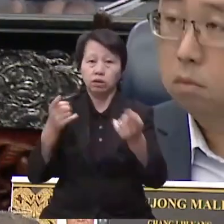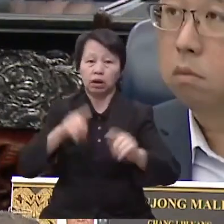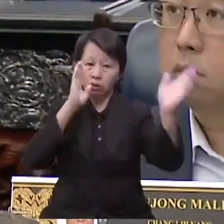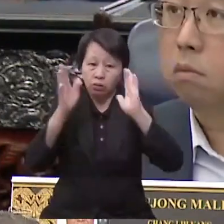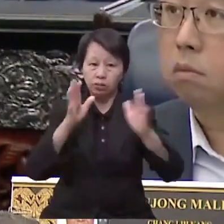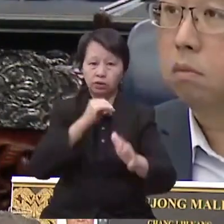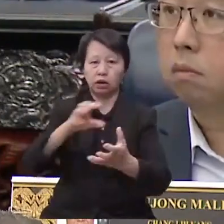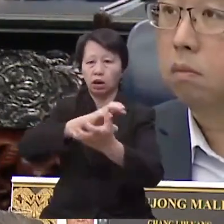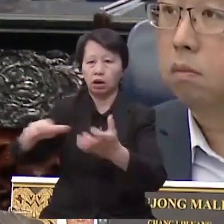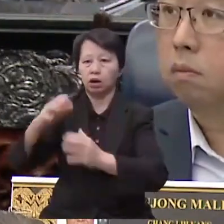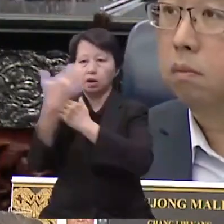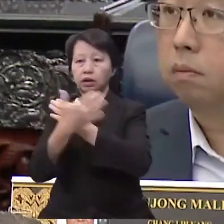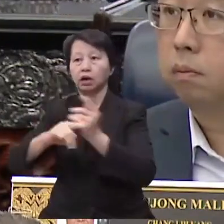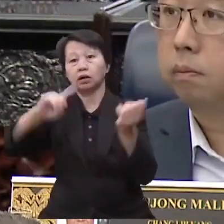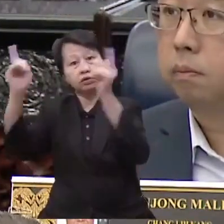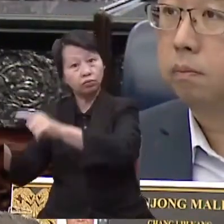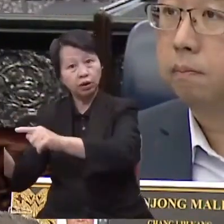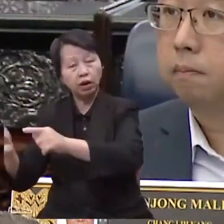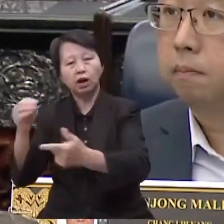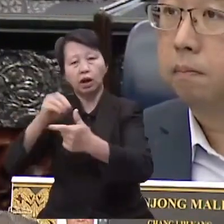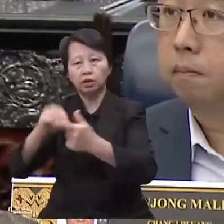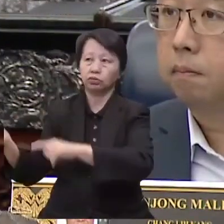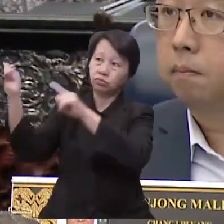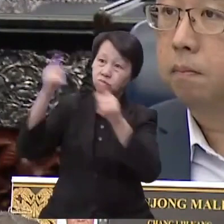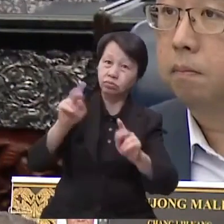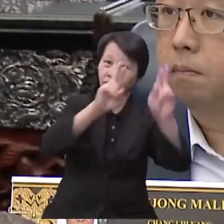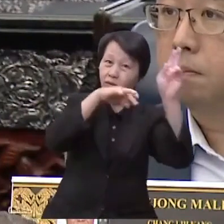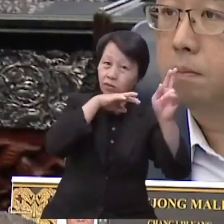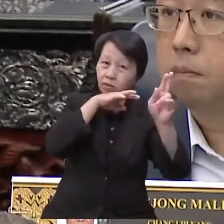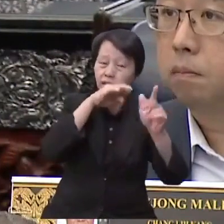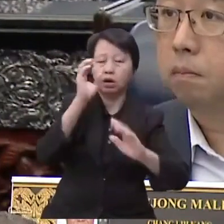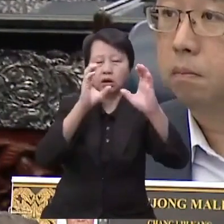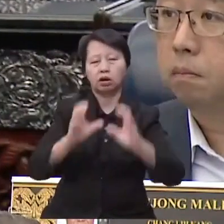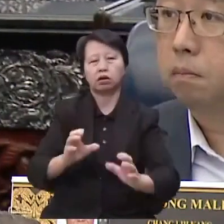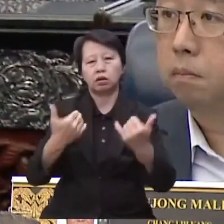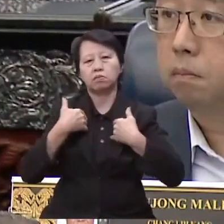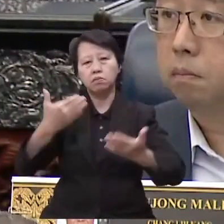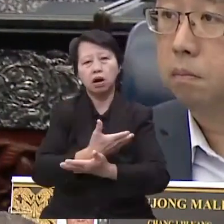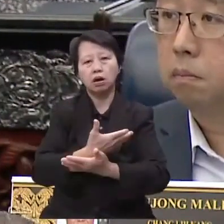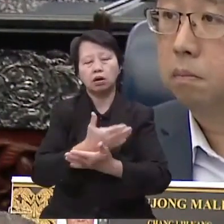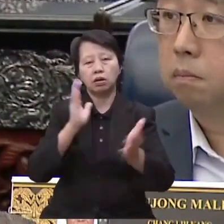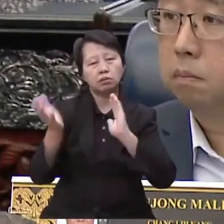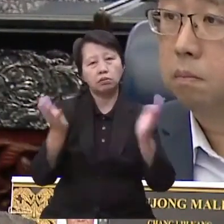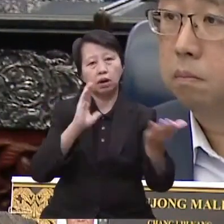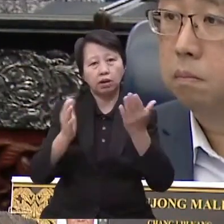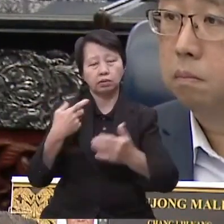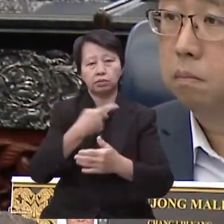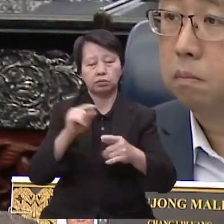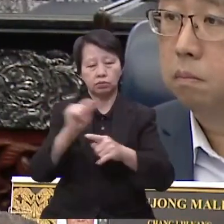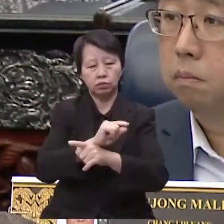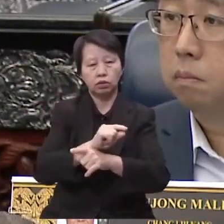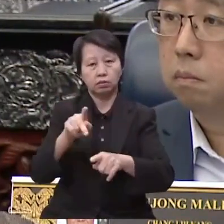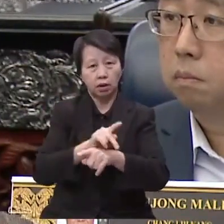Malaysia dan menjejaskan Negara Jiran dan sebaliknya ya kita kena ada pendekatan baru berbanding dengan pendekatan yang kita guna